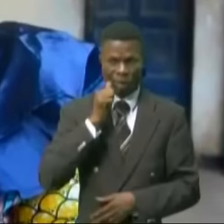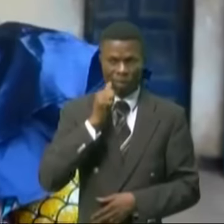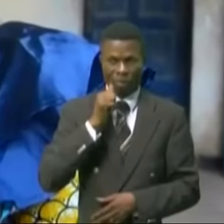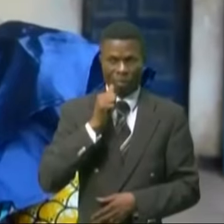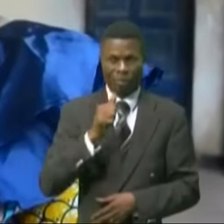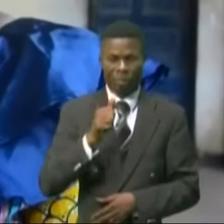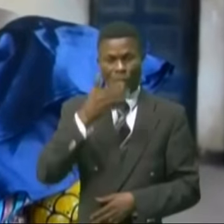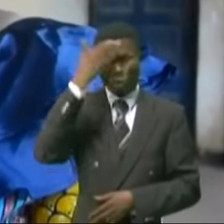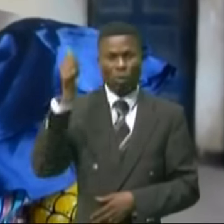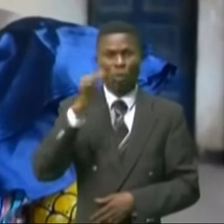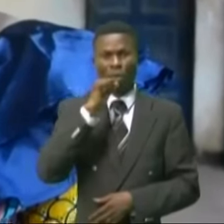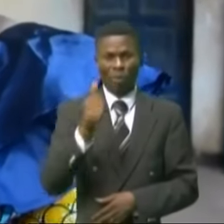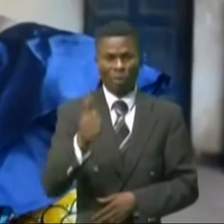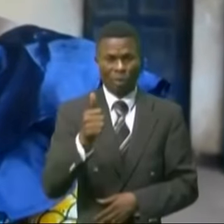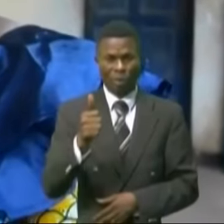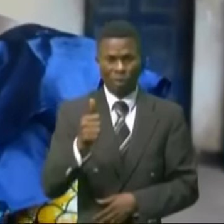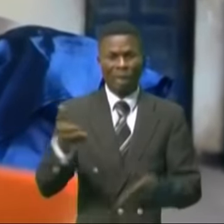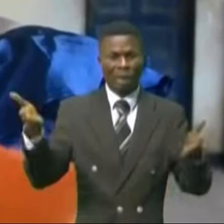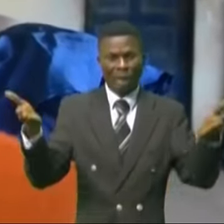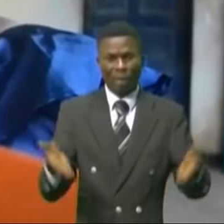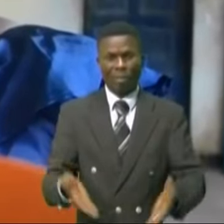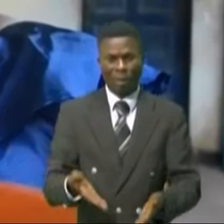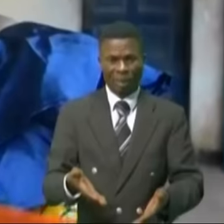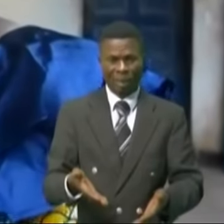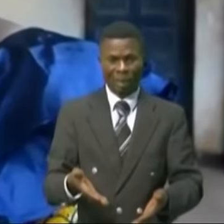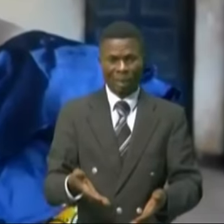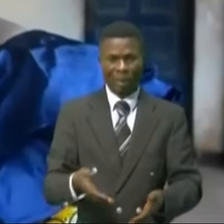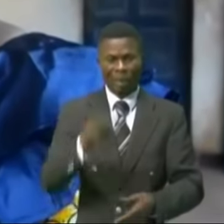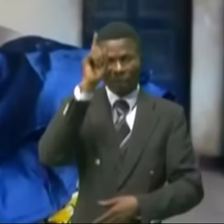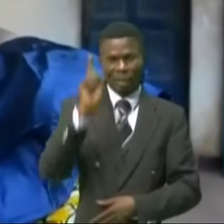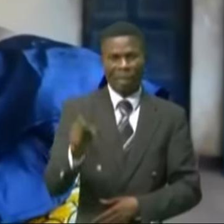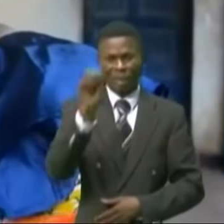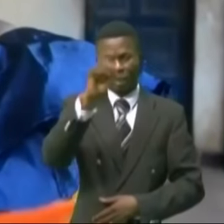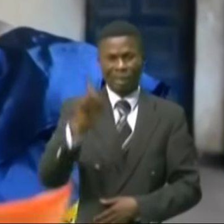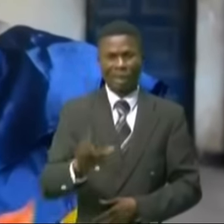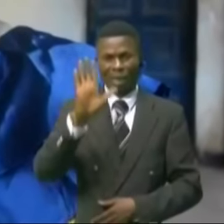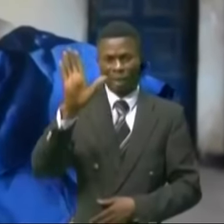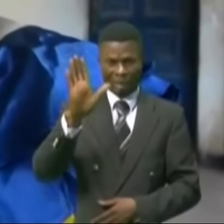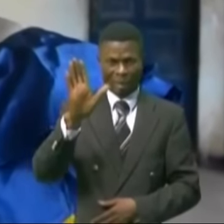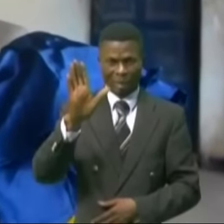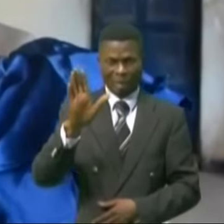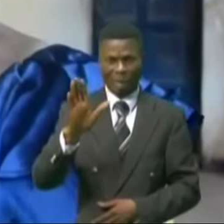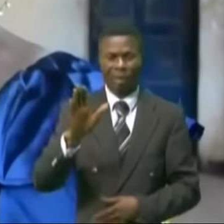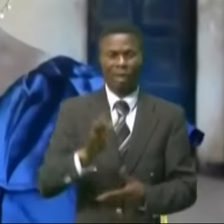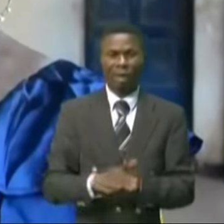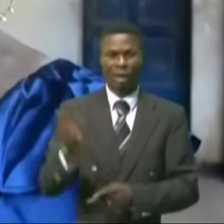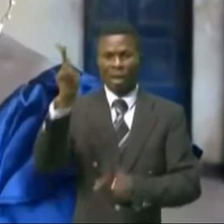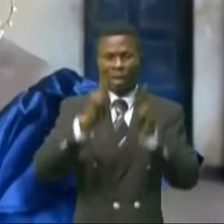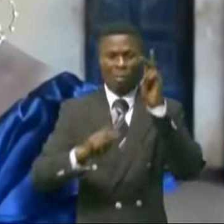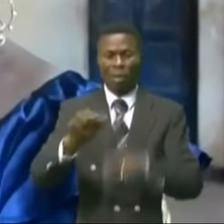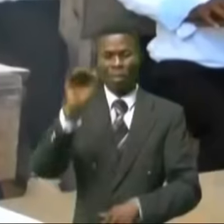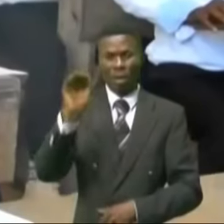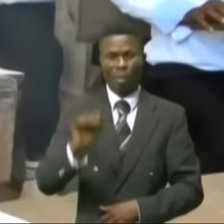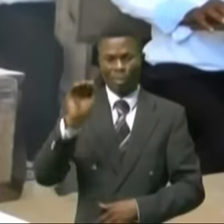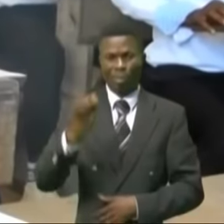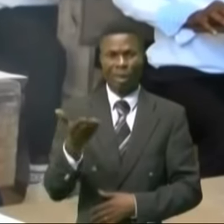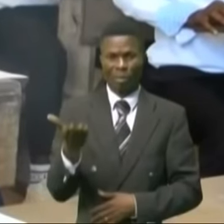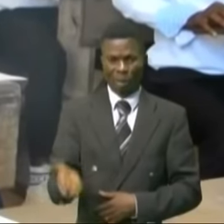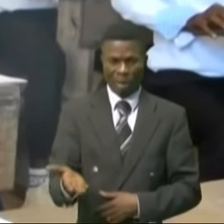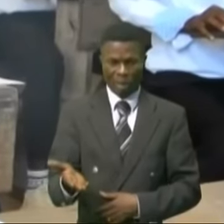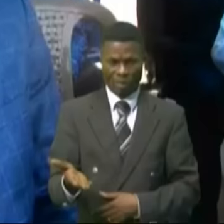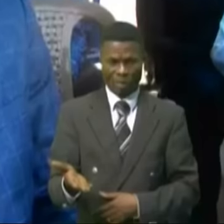sans oublier la présence de 135 PA, peuples autochtones. Rappelons